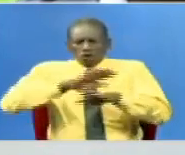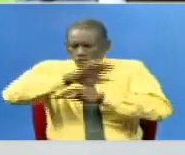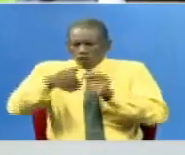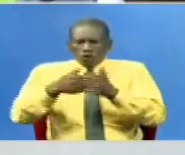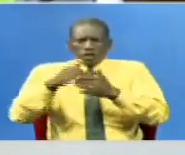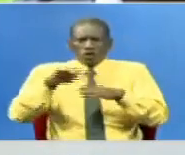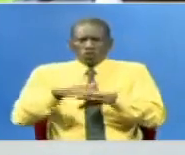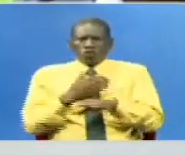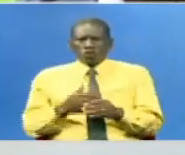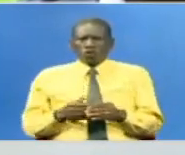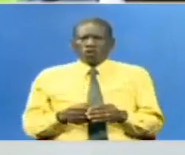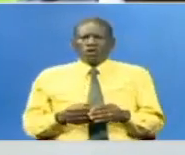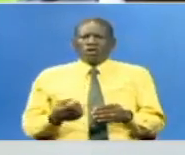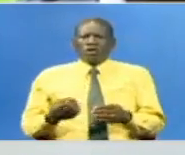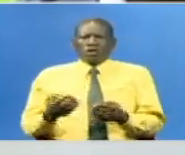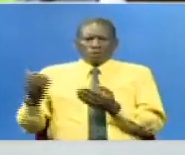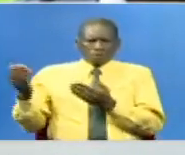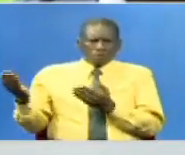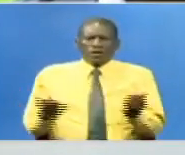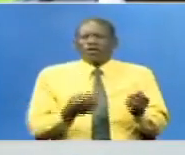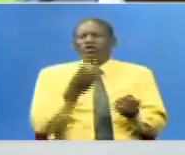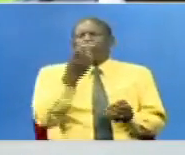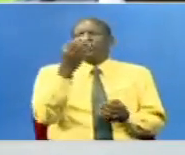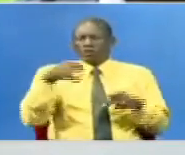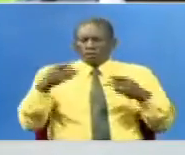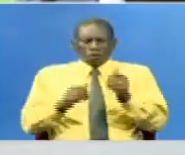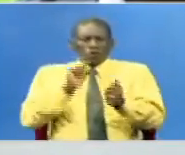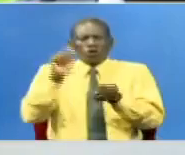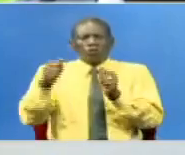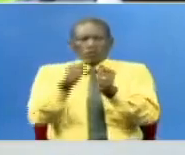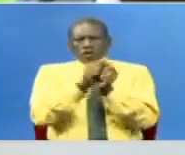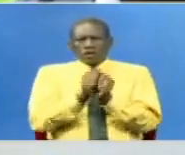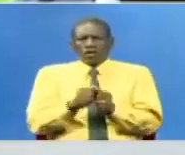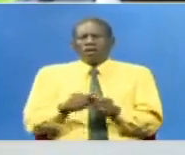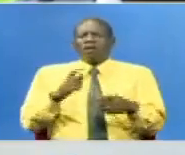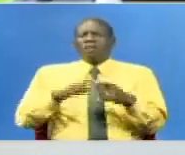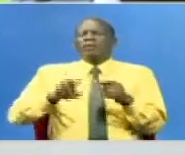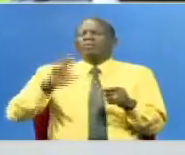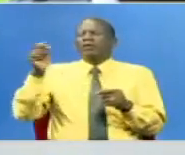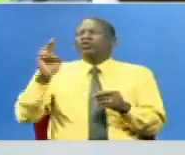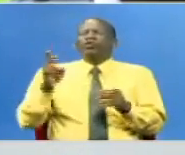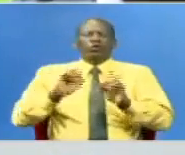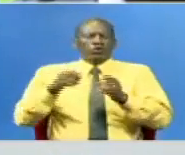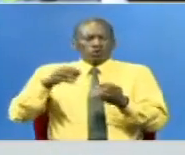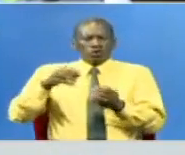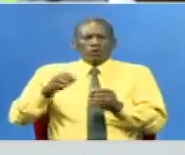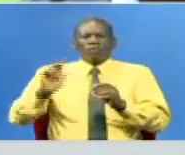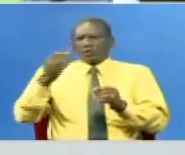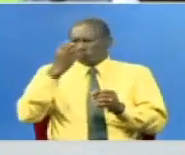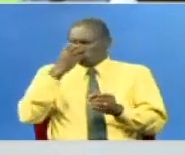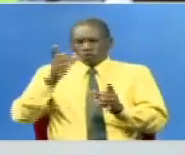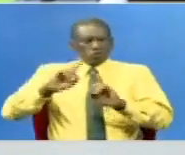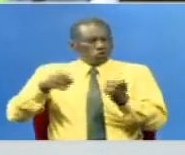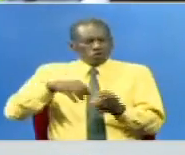Watoka wawili watatu tutangangana. Na ningependa rais aziingilie vita ya hapa. Hapa tutatuangana hapa.